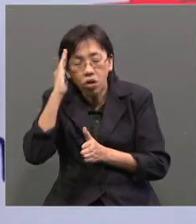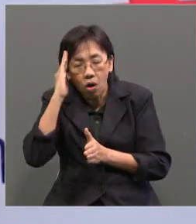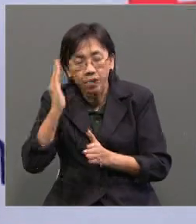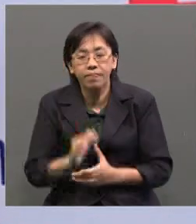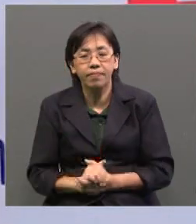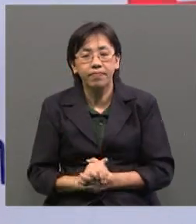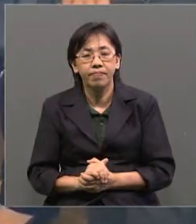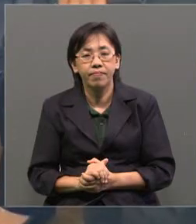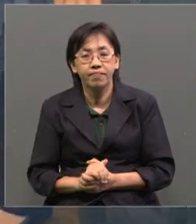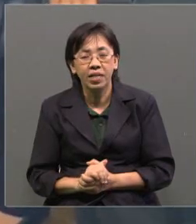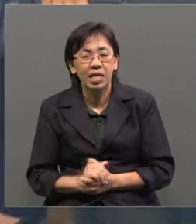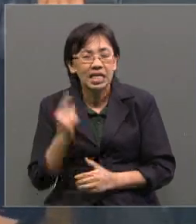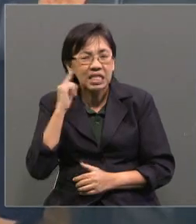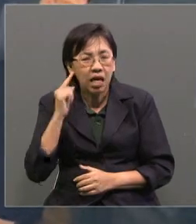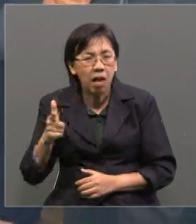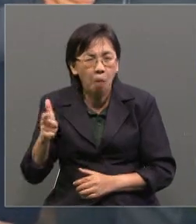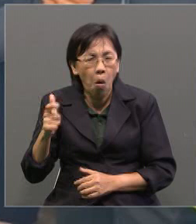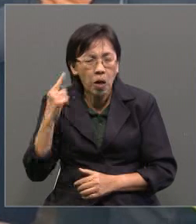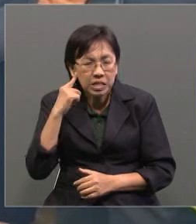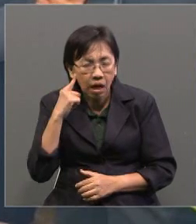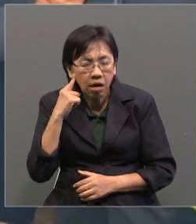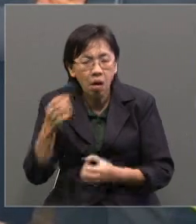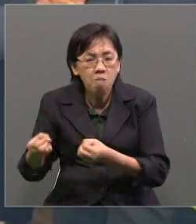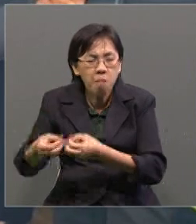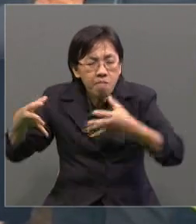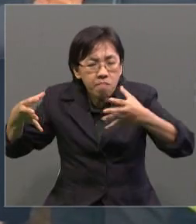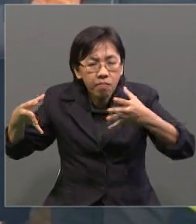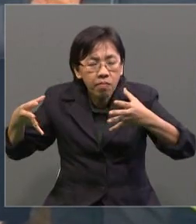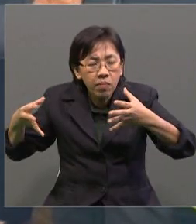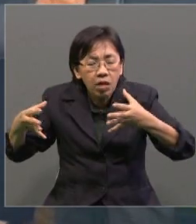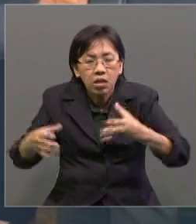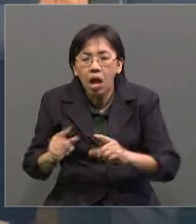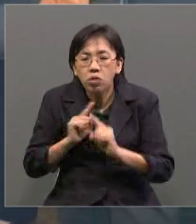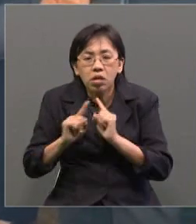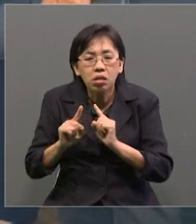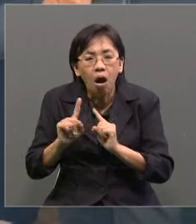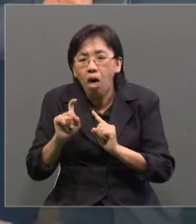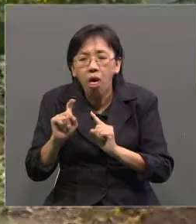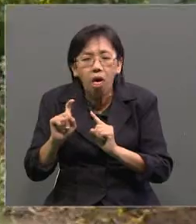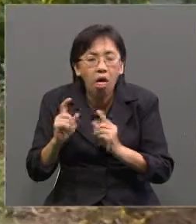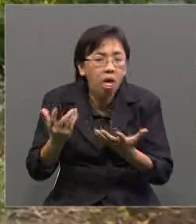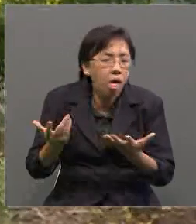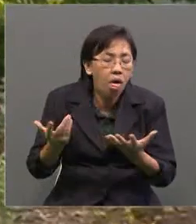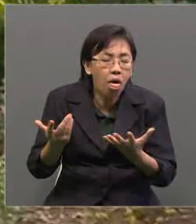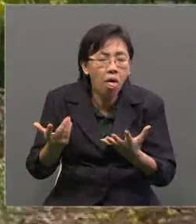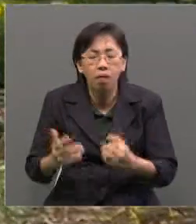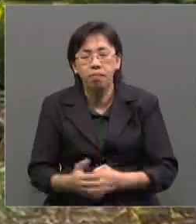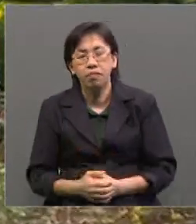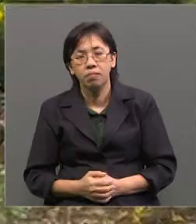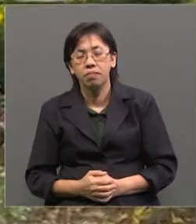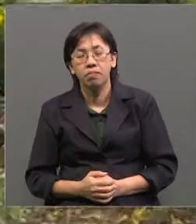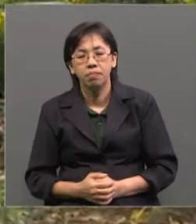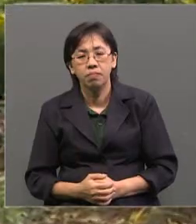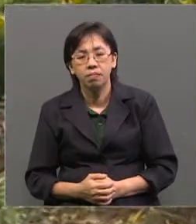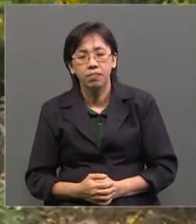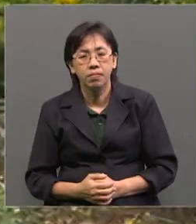ากนั้นเนี่ยได้ยินเสียงปืนแล้วก็เสียงระเบิดแล้วสายก็หลุดไปหลังจากนั้นก็ไม่สามารถติดต่อสามีได้อีกเล